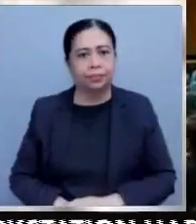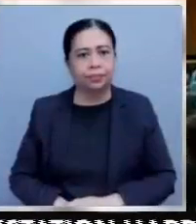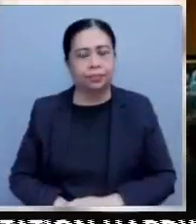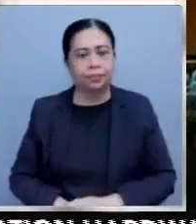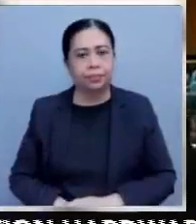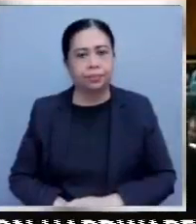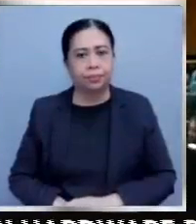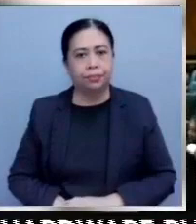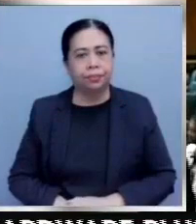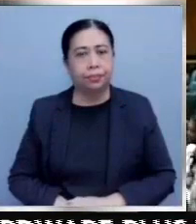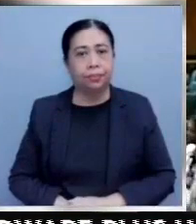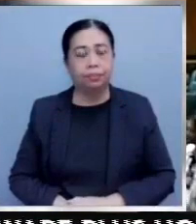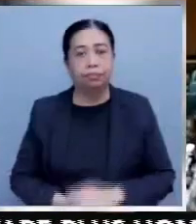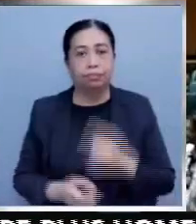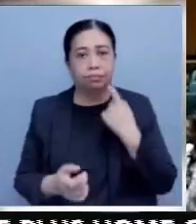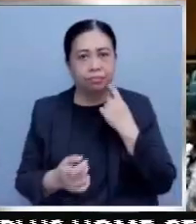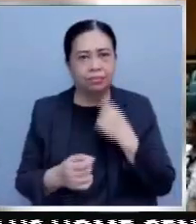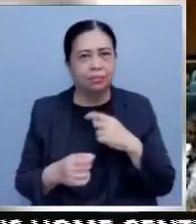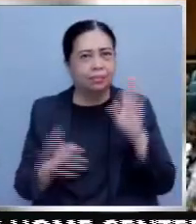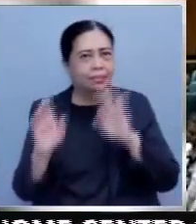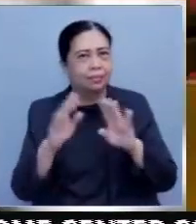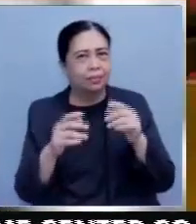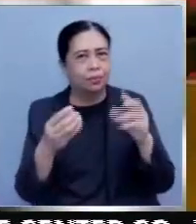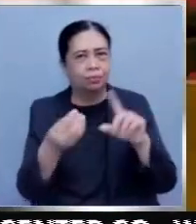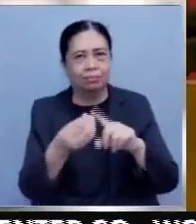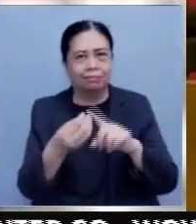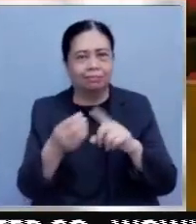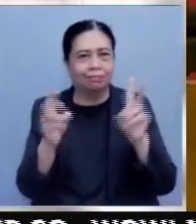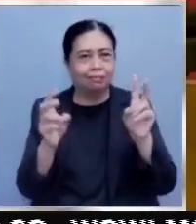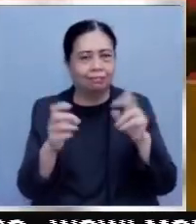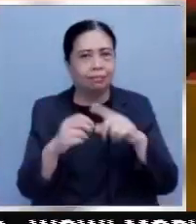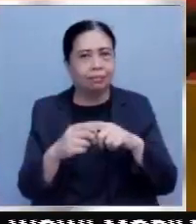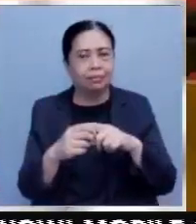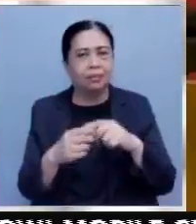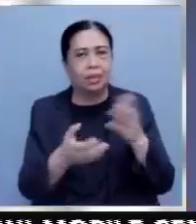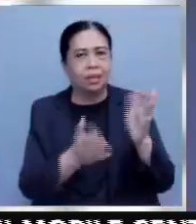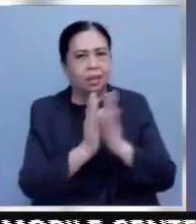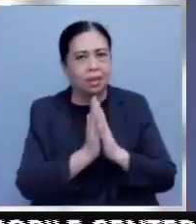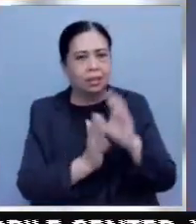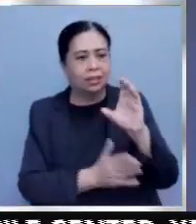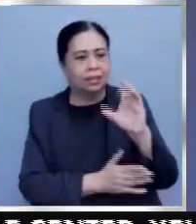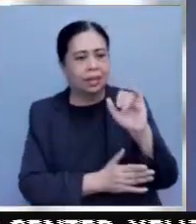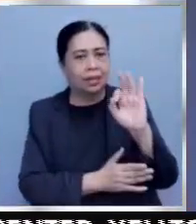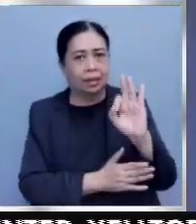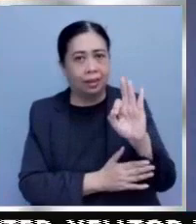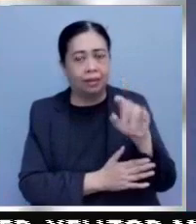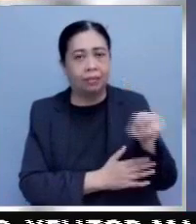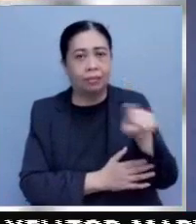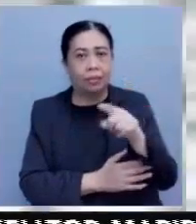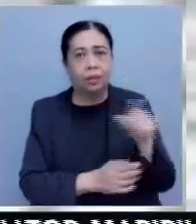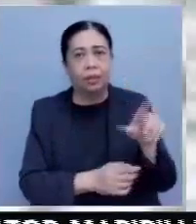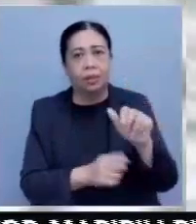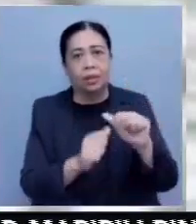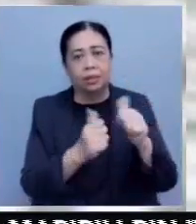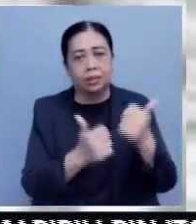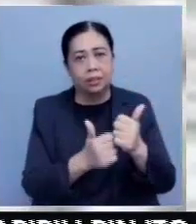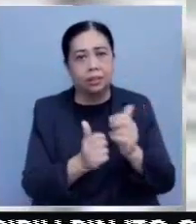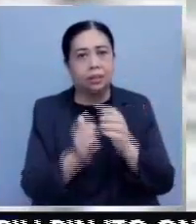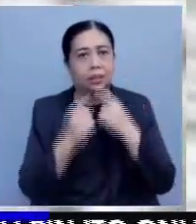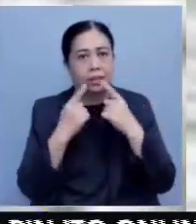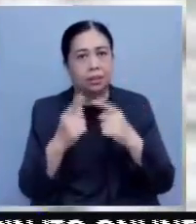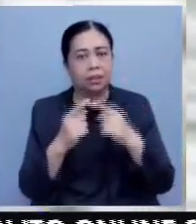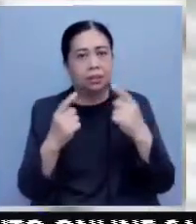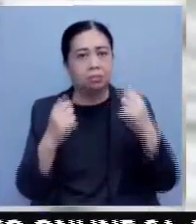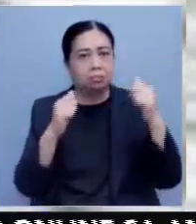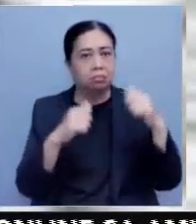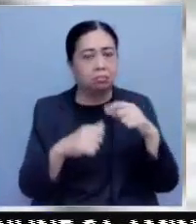Sa gitna ng kontrobersya kaugnay sa hinihinging confidential fund ng ilang ahensya ng gobyerno, naglabas ng joint statement